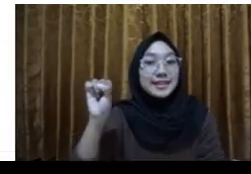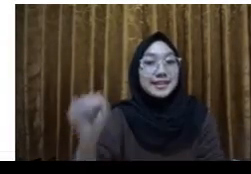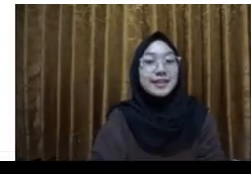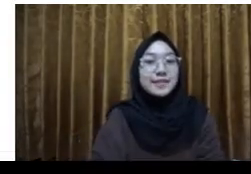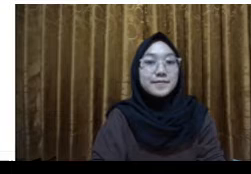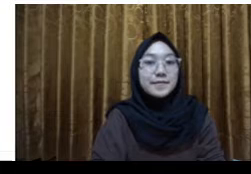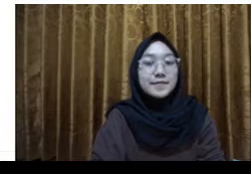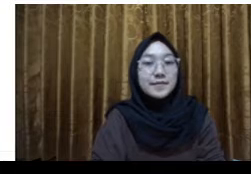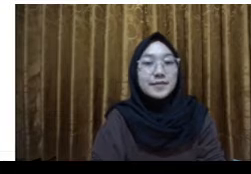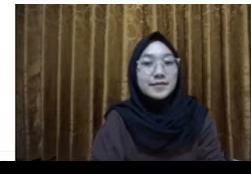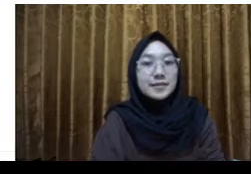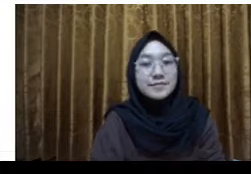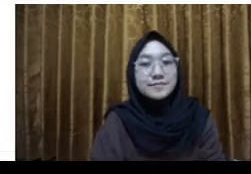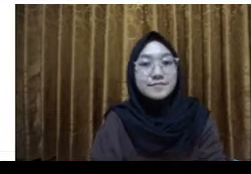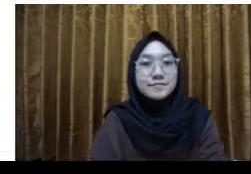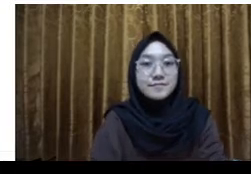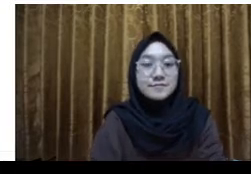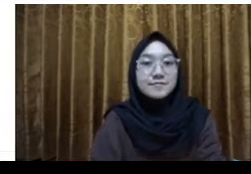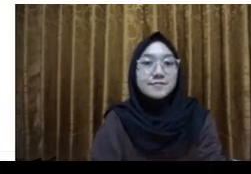Setup.x itu teman-teman bisa